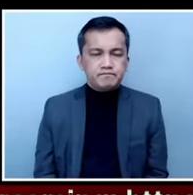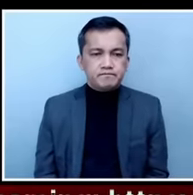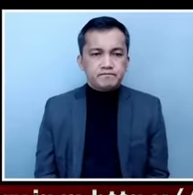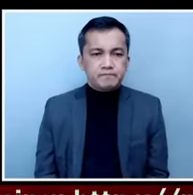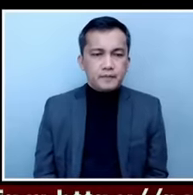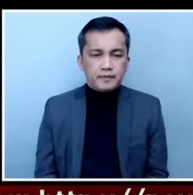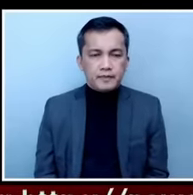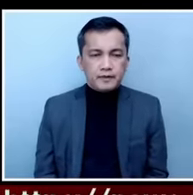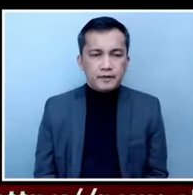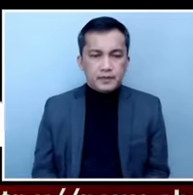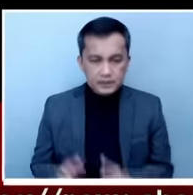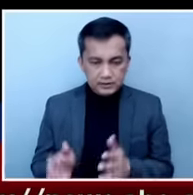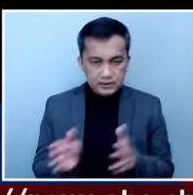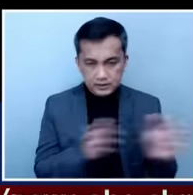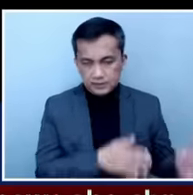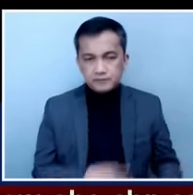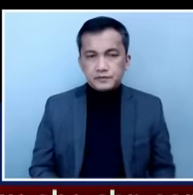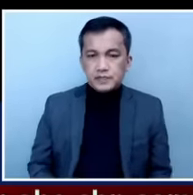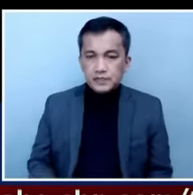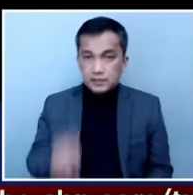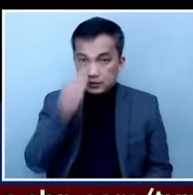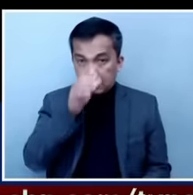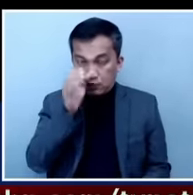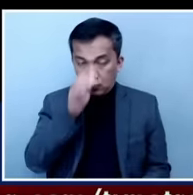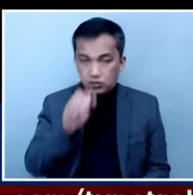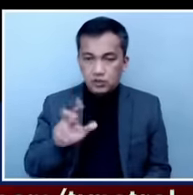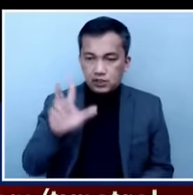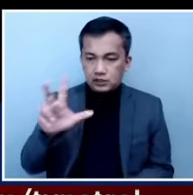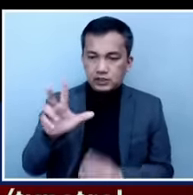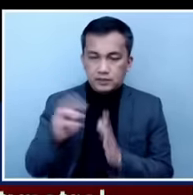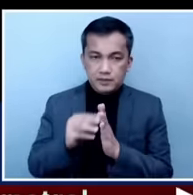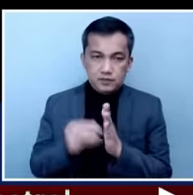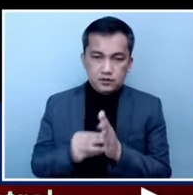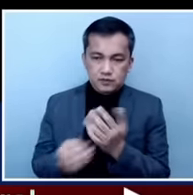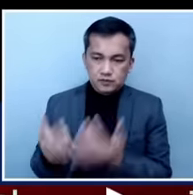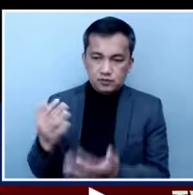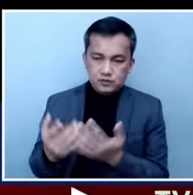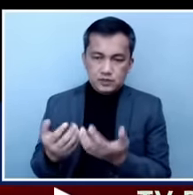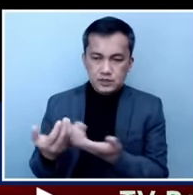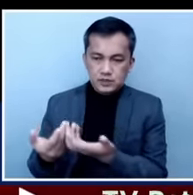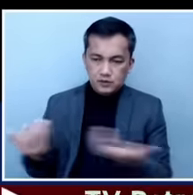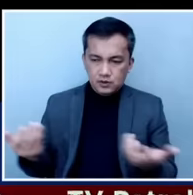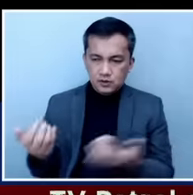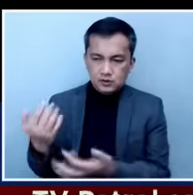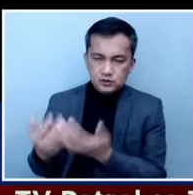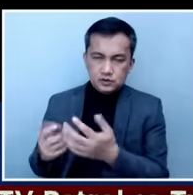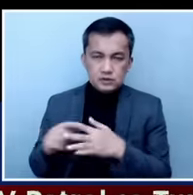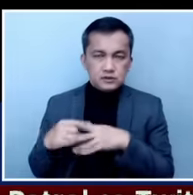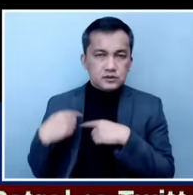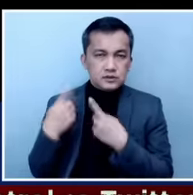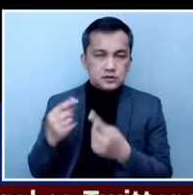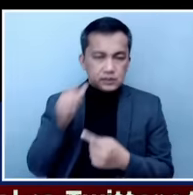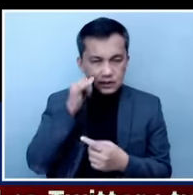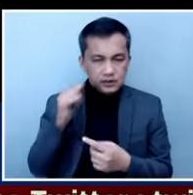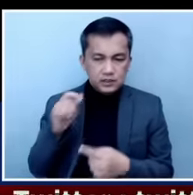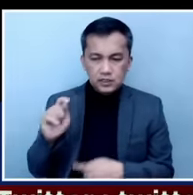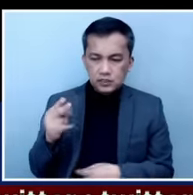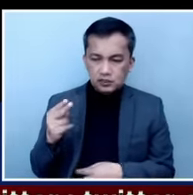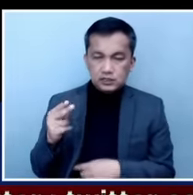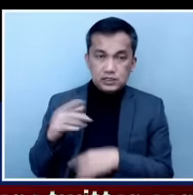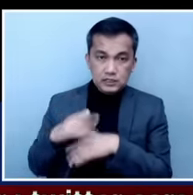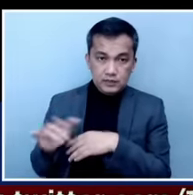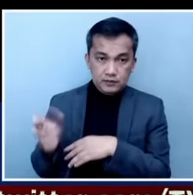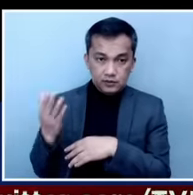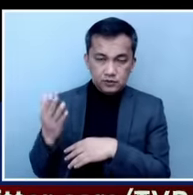Sa Cebu, aabot sa 3 milyong piso ang naabo sa magkahiwalay na sunog mula kahapon, Huwebes ng madaling araw,